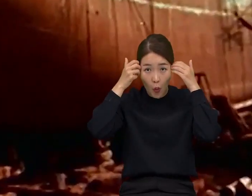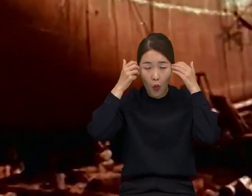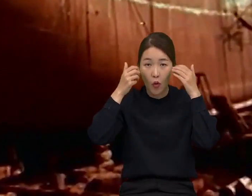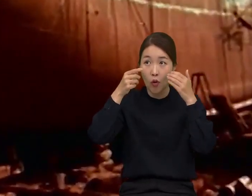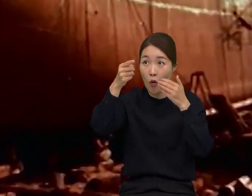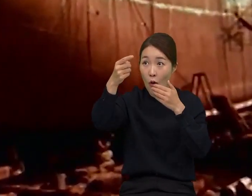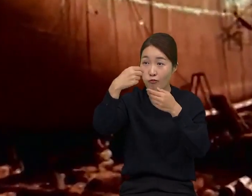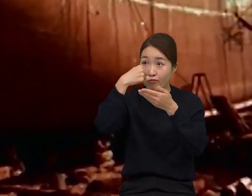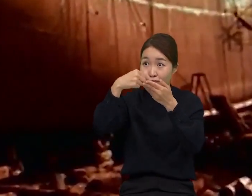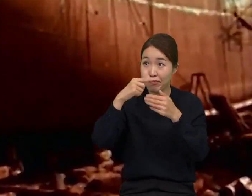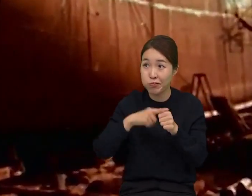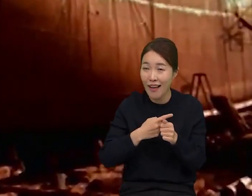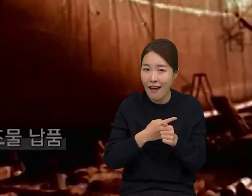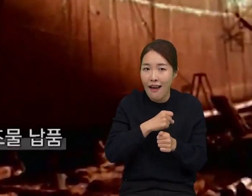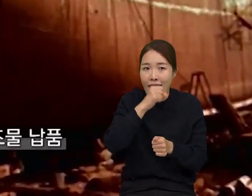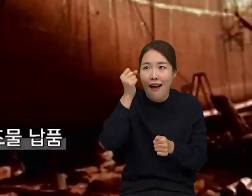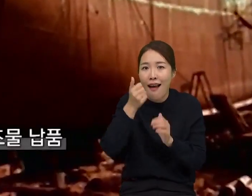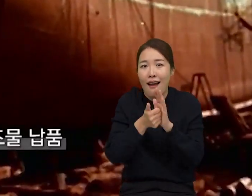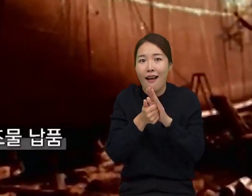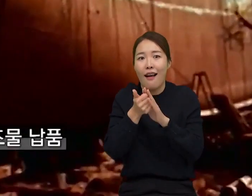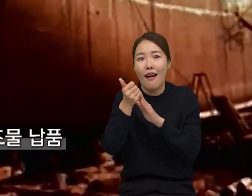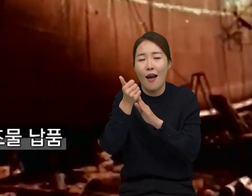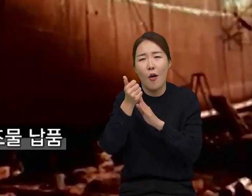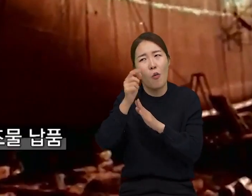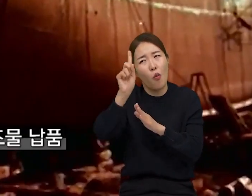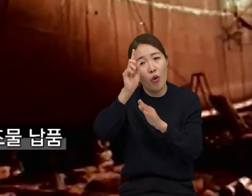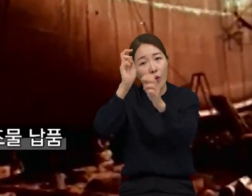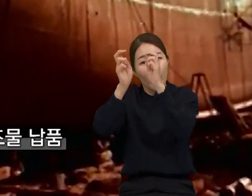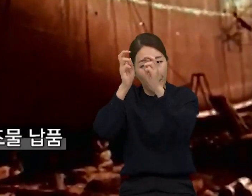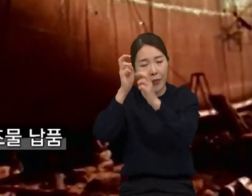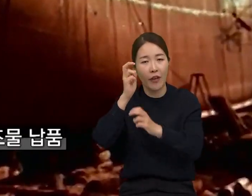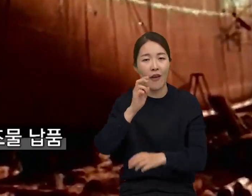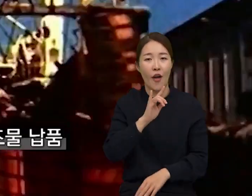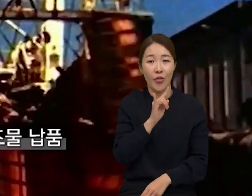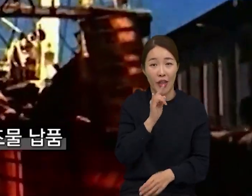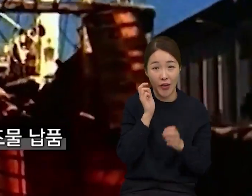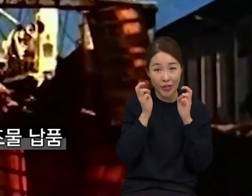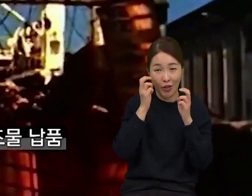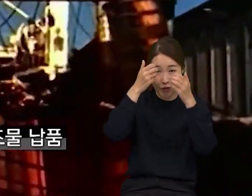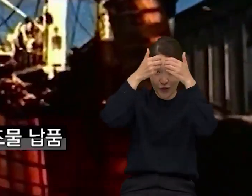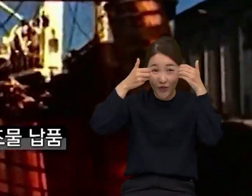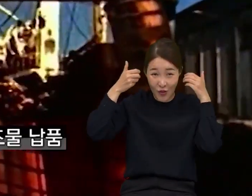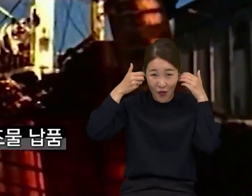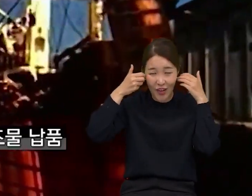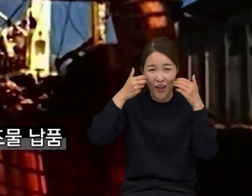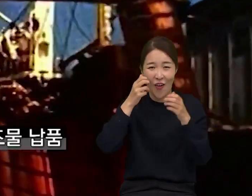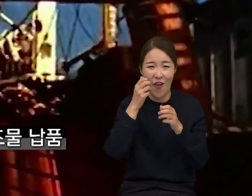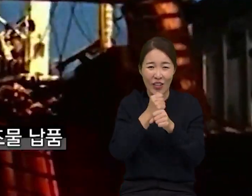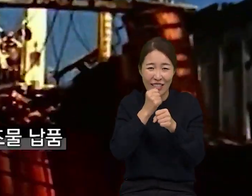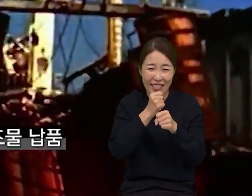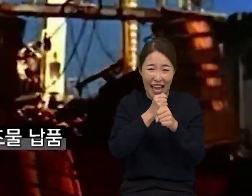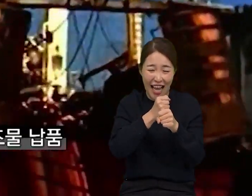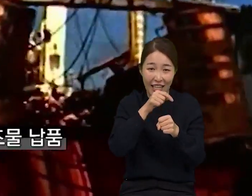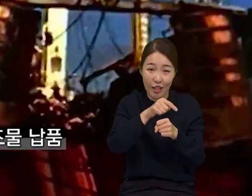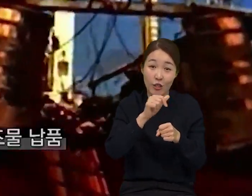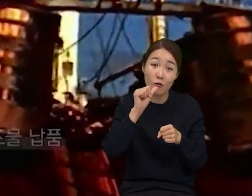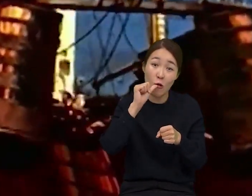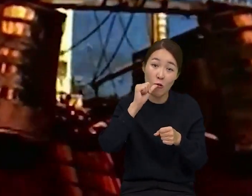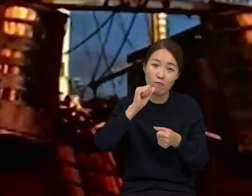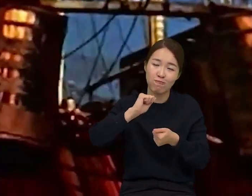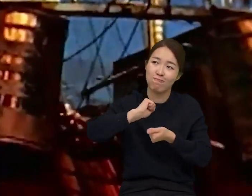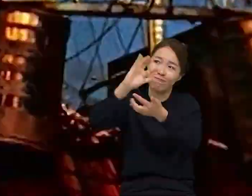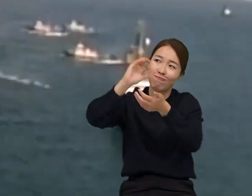붐에서 활로를 찾았다. 모기업 현대건설이 중동에서 수주한 공사권에 철 구조물을 납품하는 일이었다.